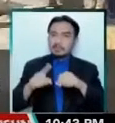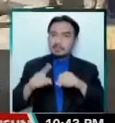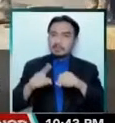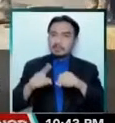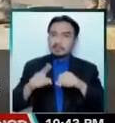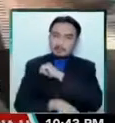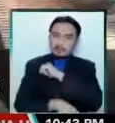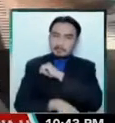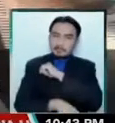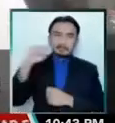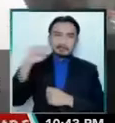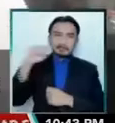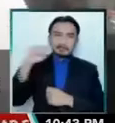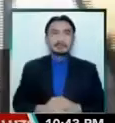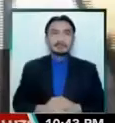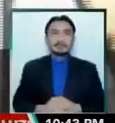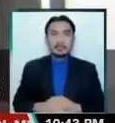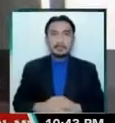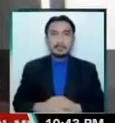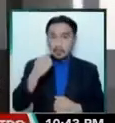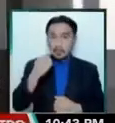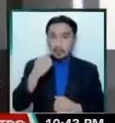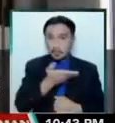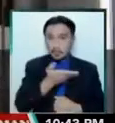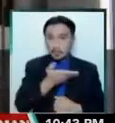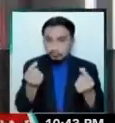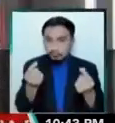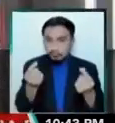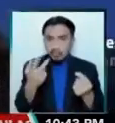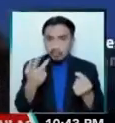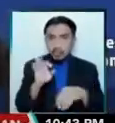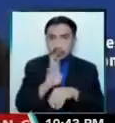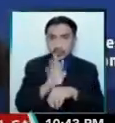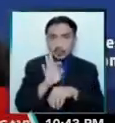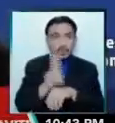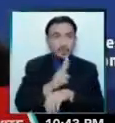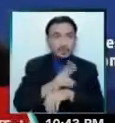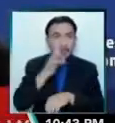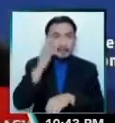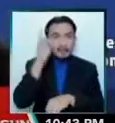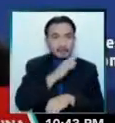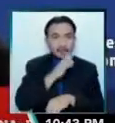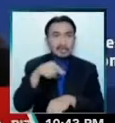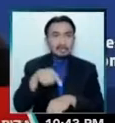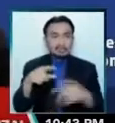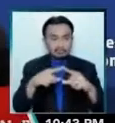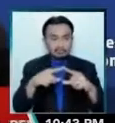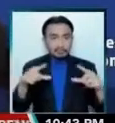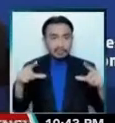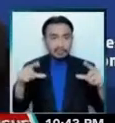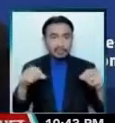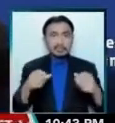mga magtatakang gumamit ng Peking vaccination card. Siyempre rin, violation din po yan under the device bill